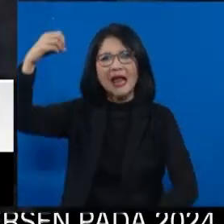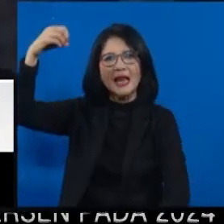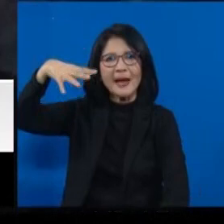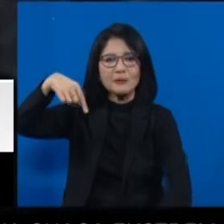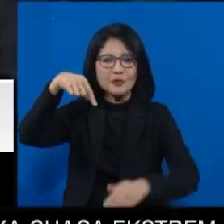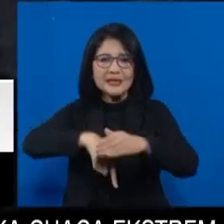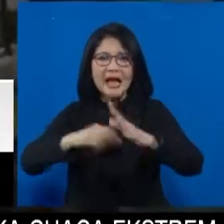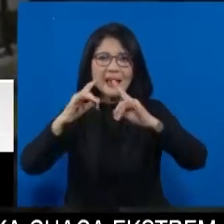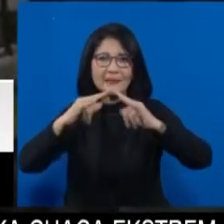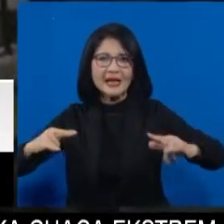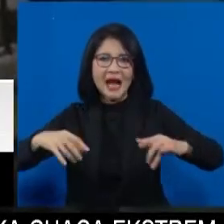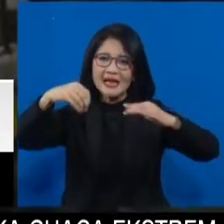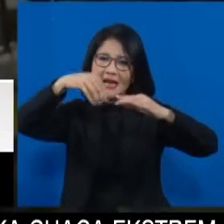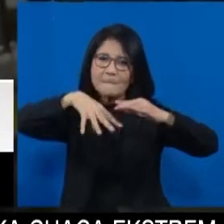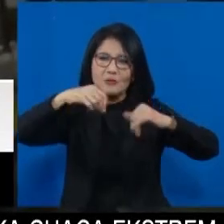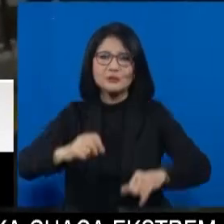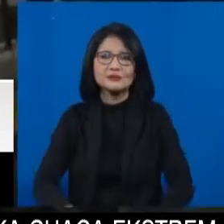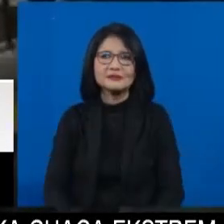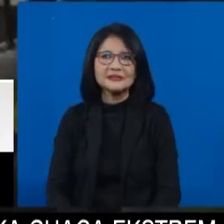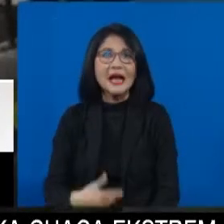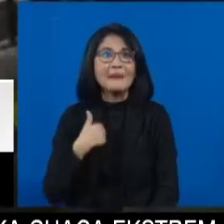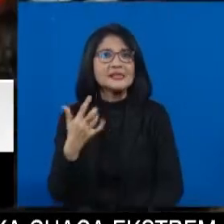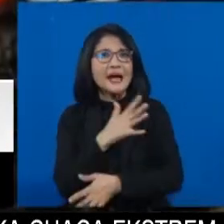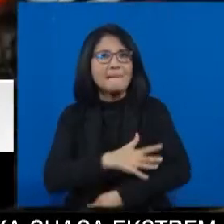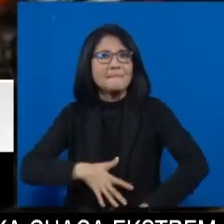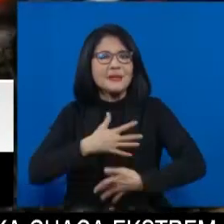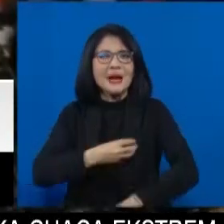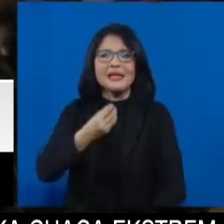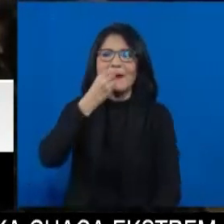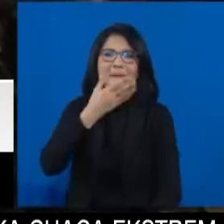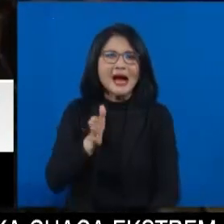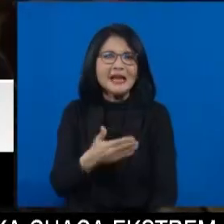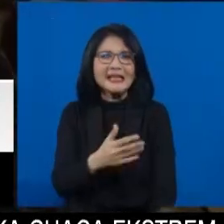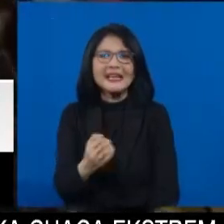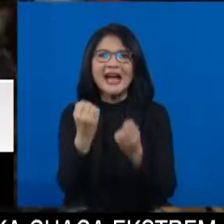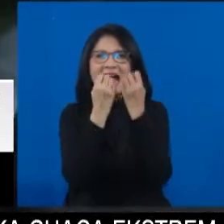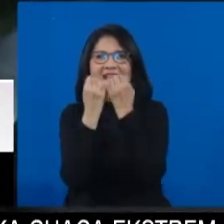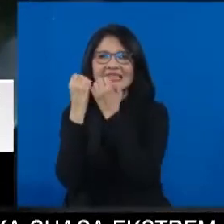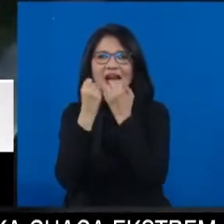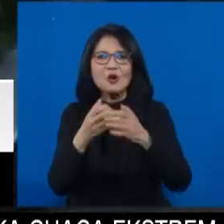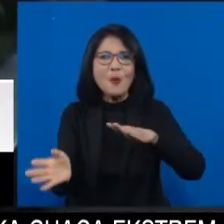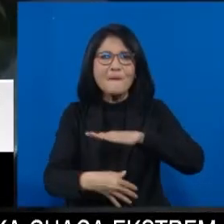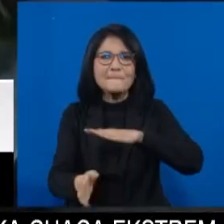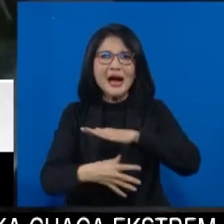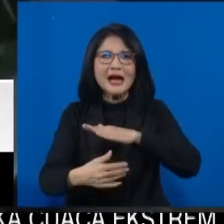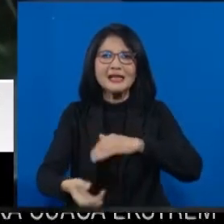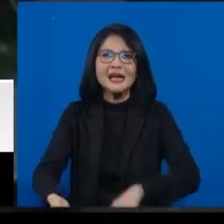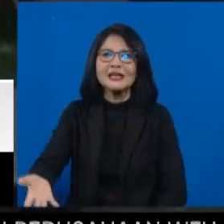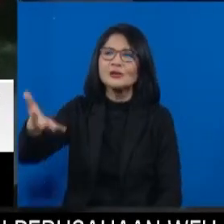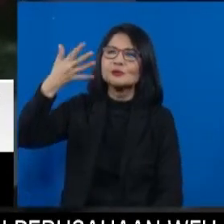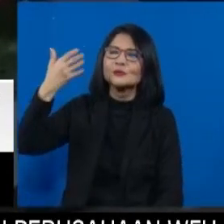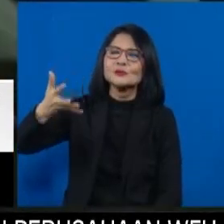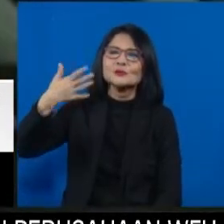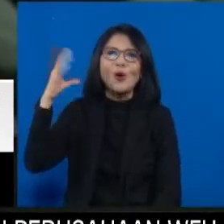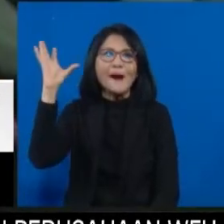dalam tenda. Pengunjung juga bisa menikmati sensasi makan ikan dan jagung bakar sembari merasakan udara malam di kaki